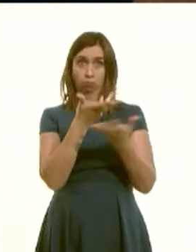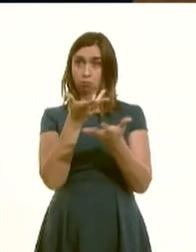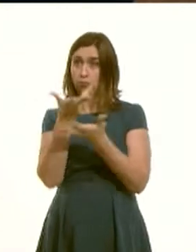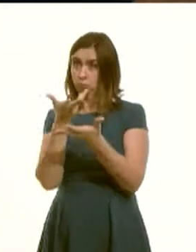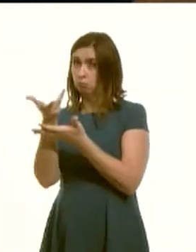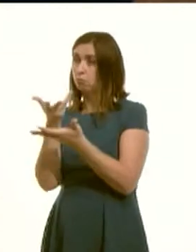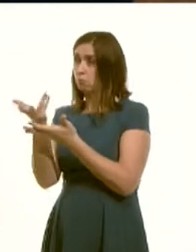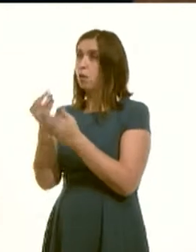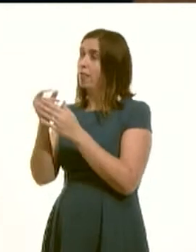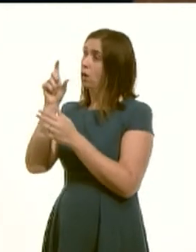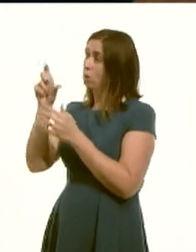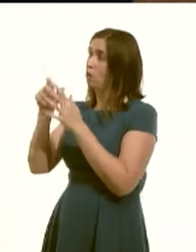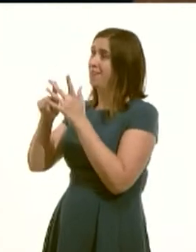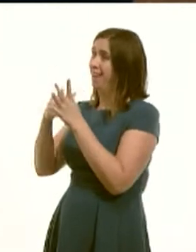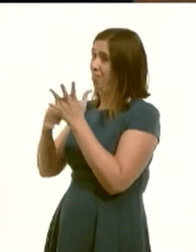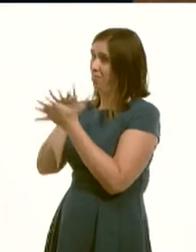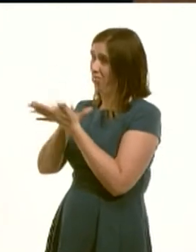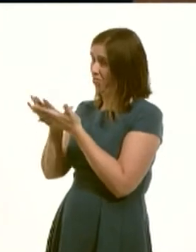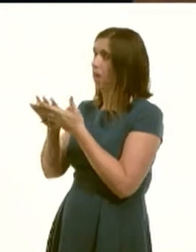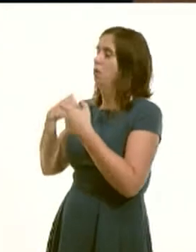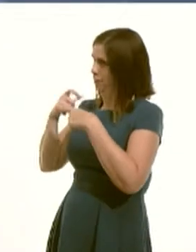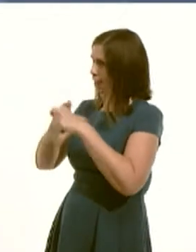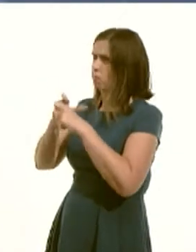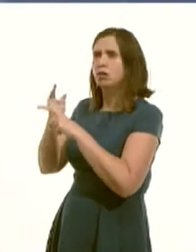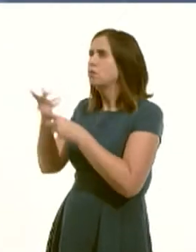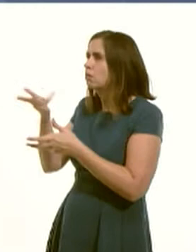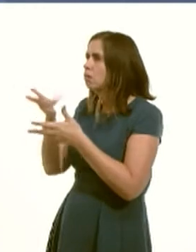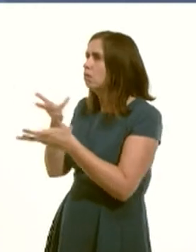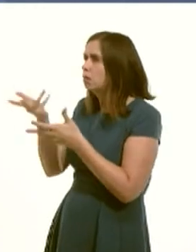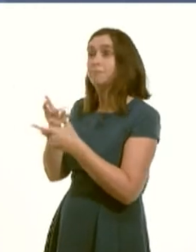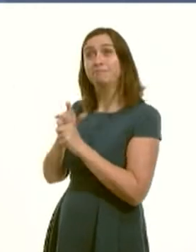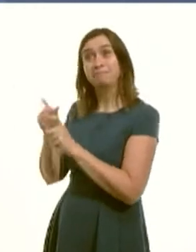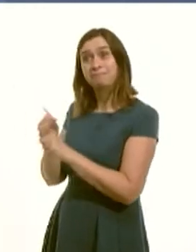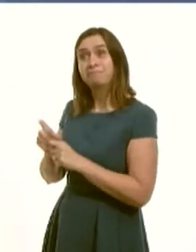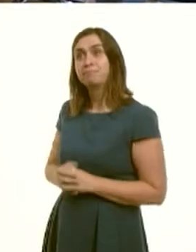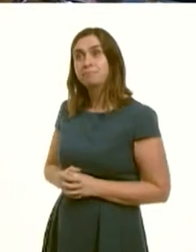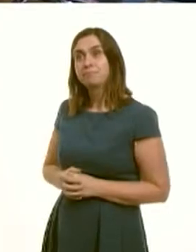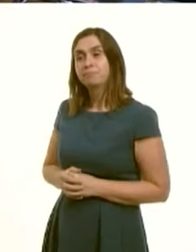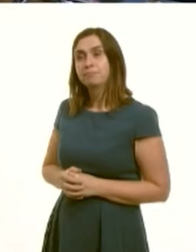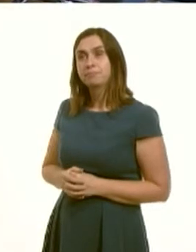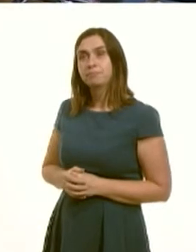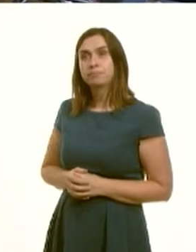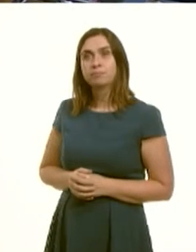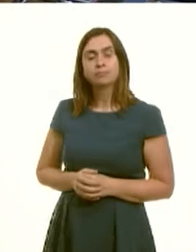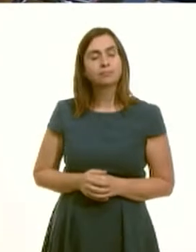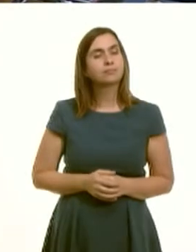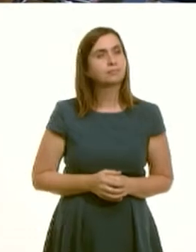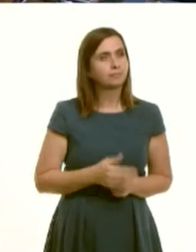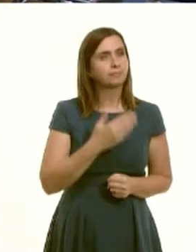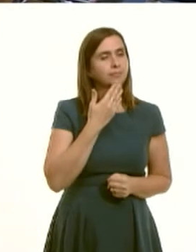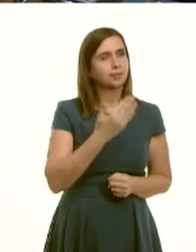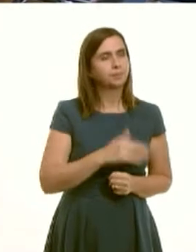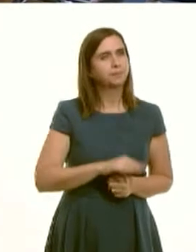o'r pethau maen nhw wedi sôn amdano. Paul Davies. Diolch Llywydd. Prif Weinidog, gallwch chi weid wrthon ni